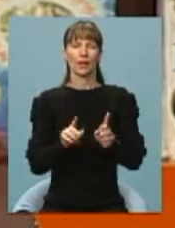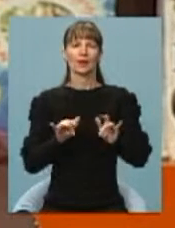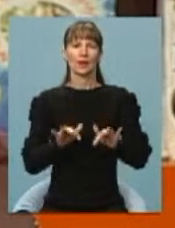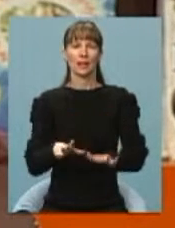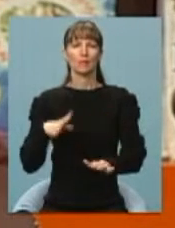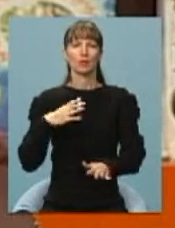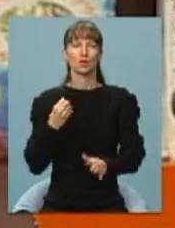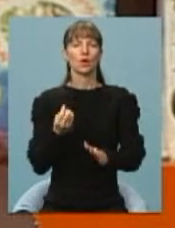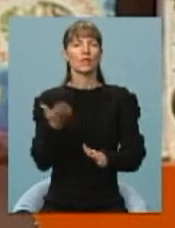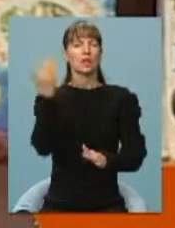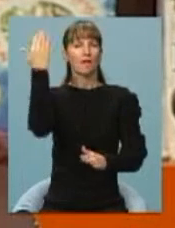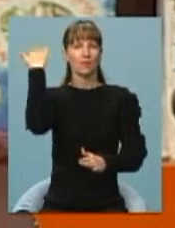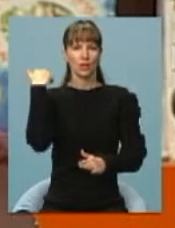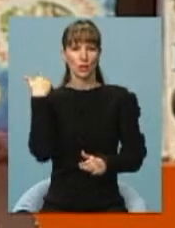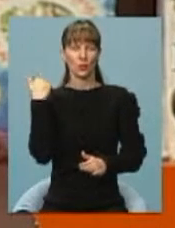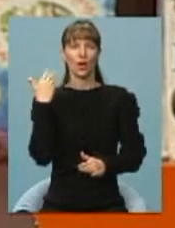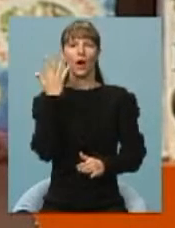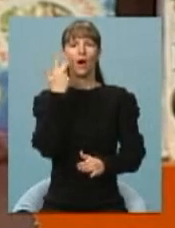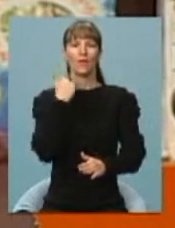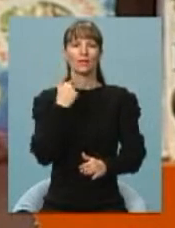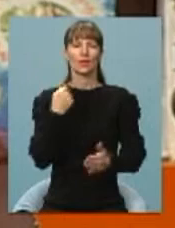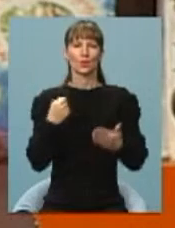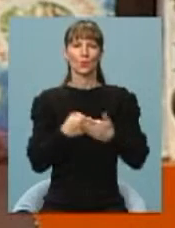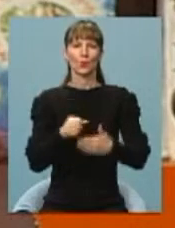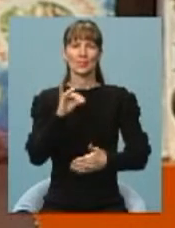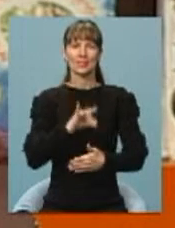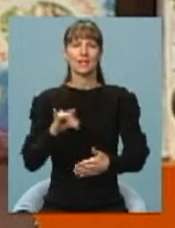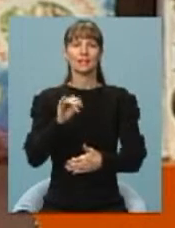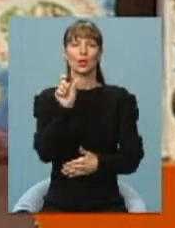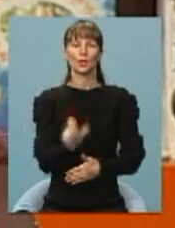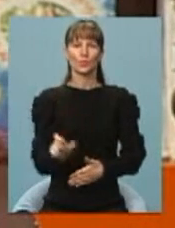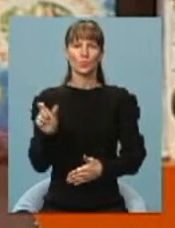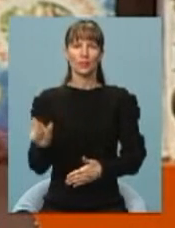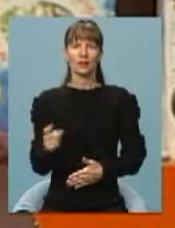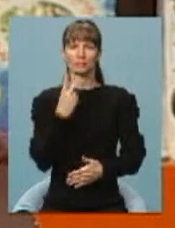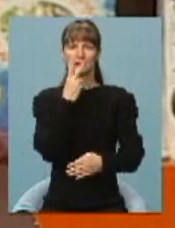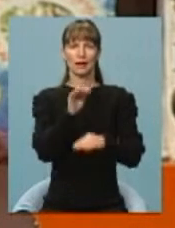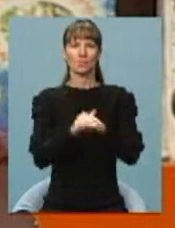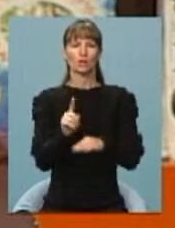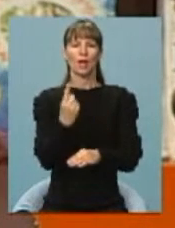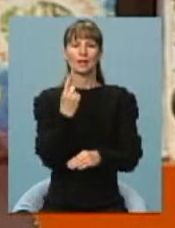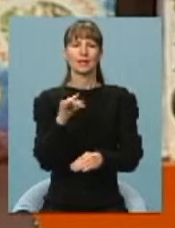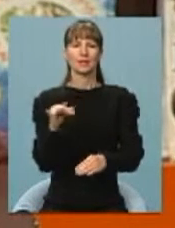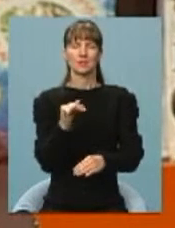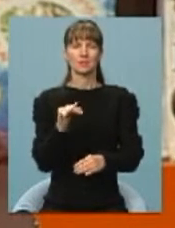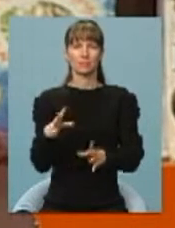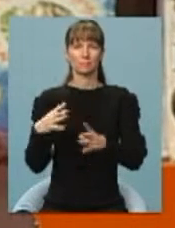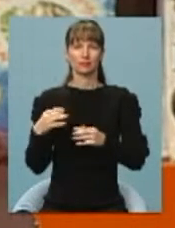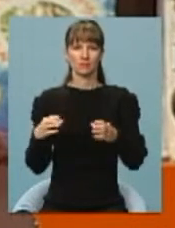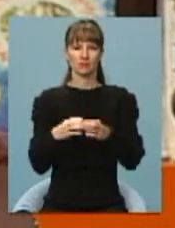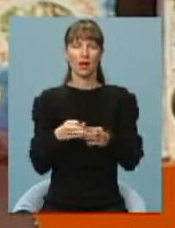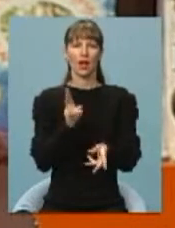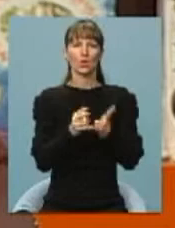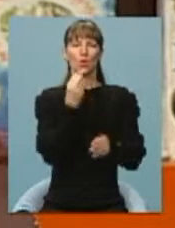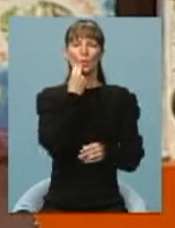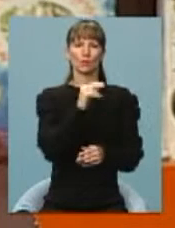еще в первобытные времена, когда доисторические люди заметили, что один из соплеменников готовит лучше,